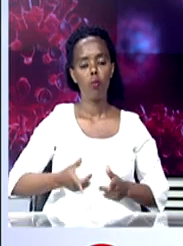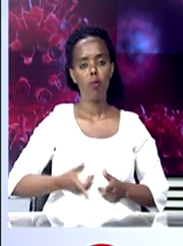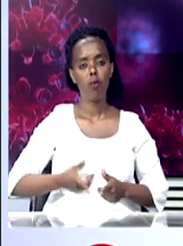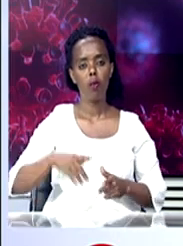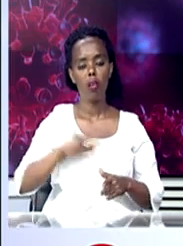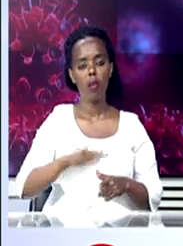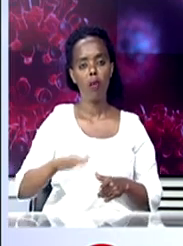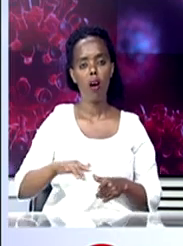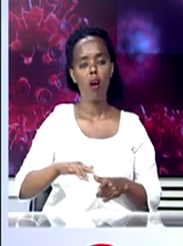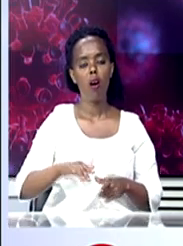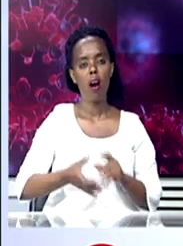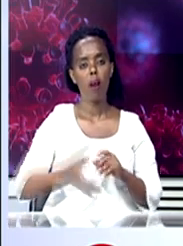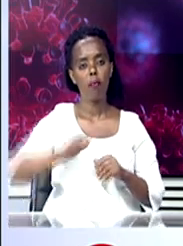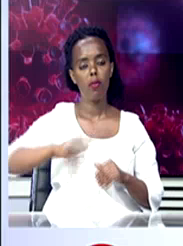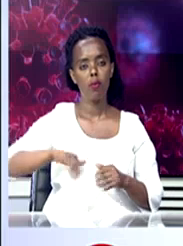olchuti